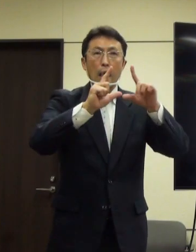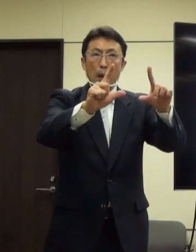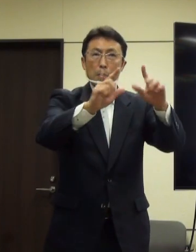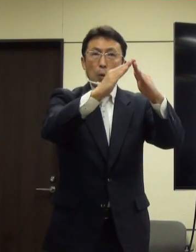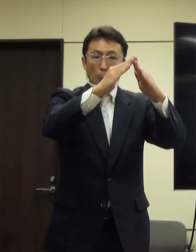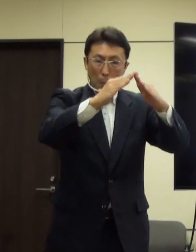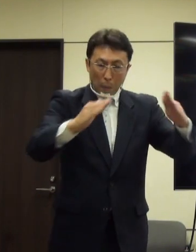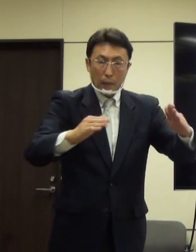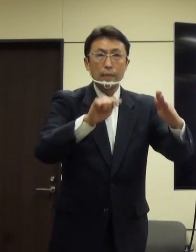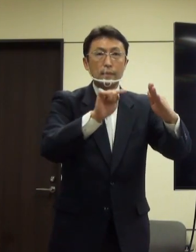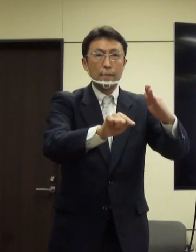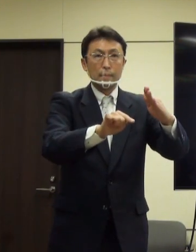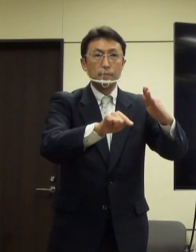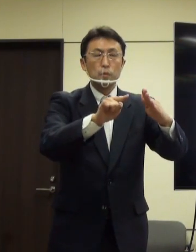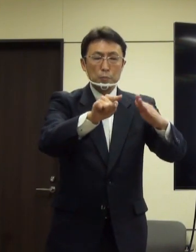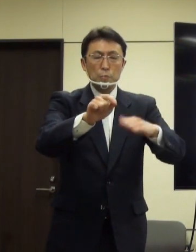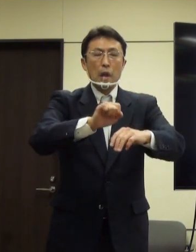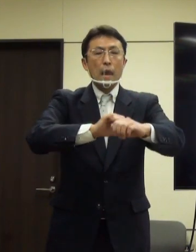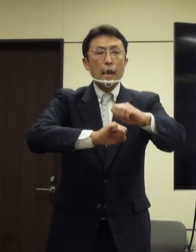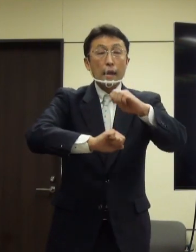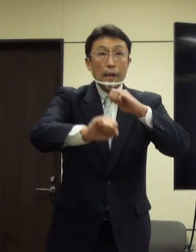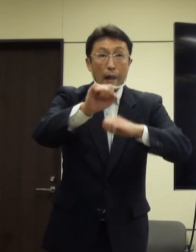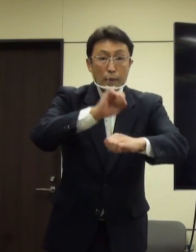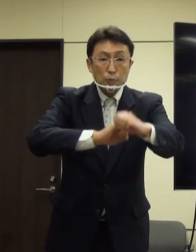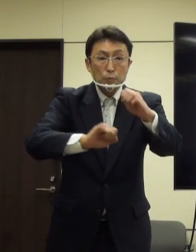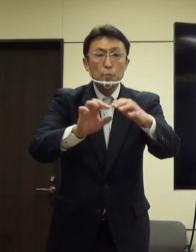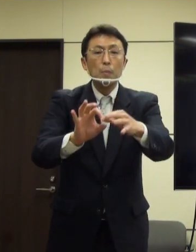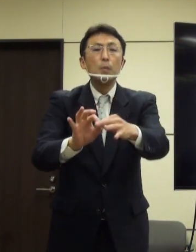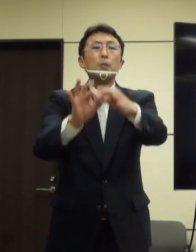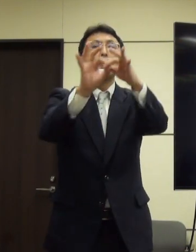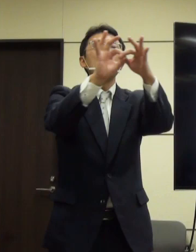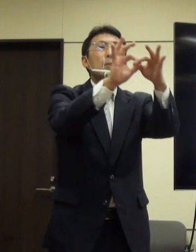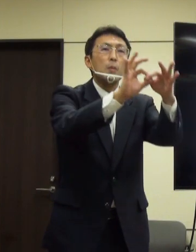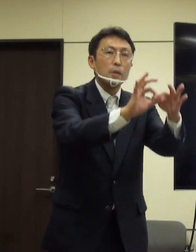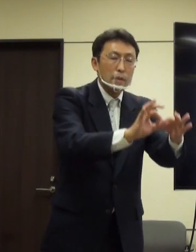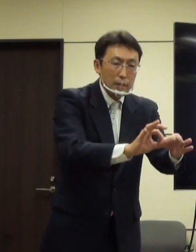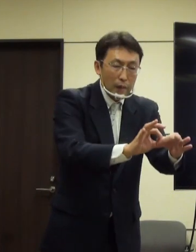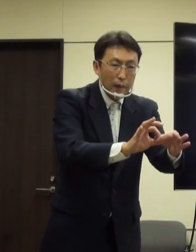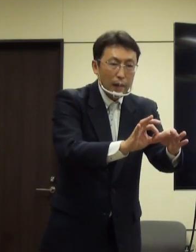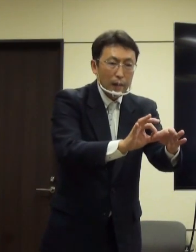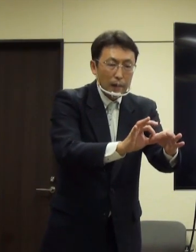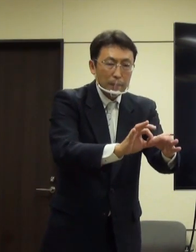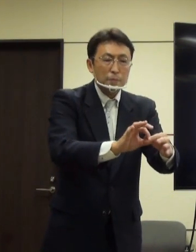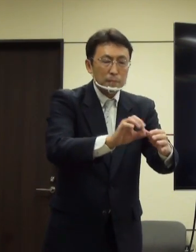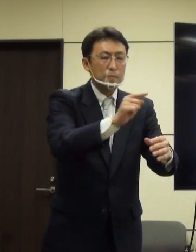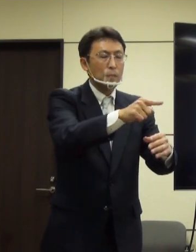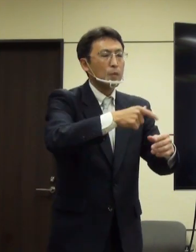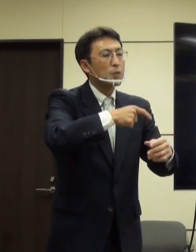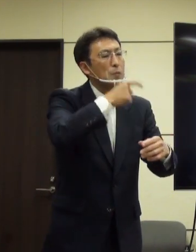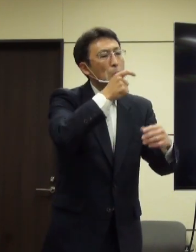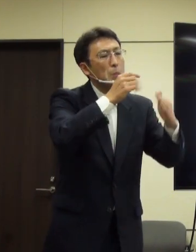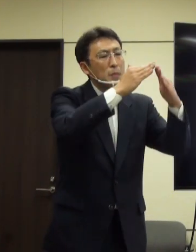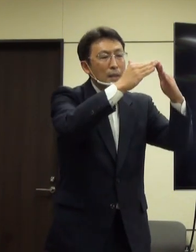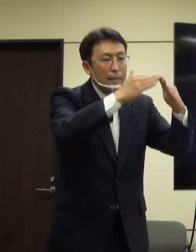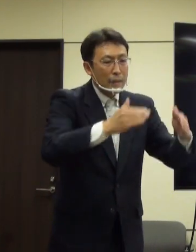活動を媒介をしてその周りののみ飲み会と一体となってですえっ